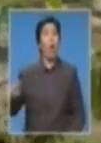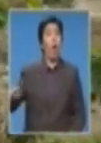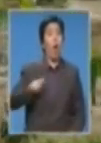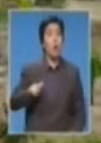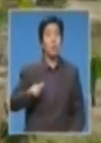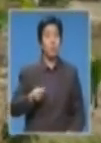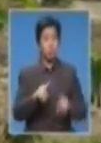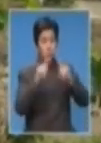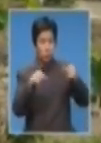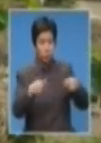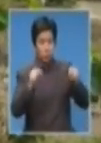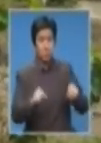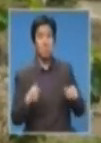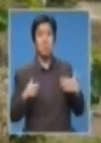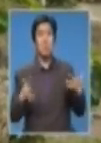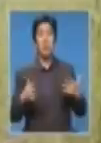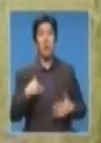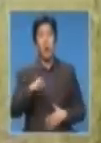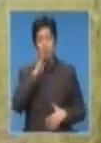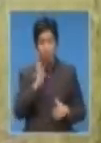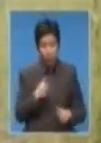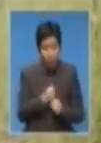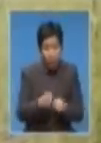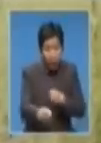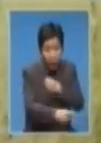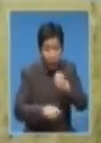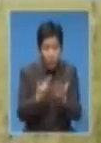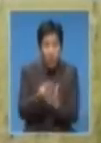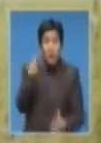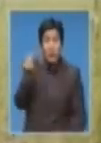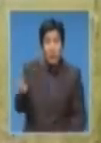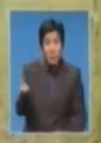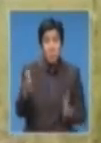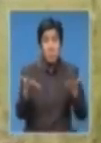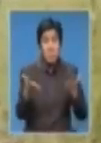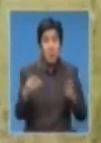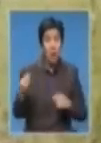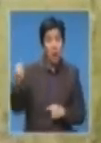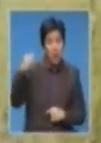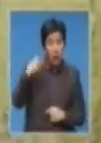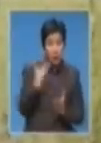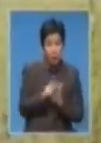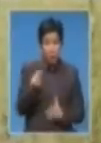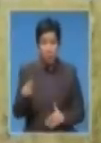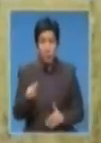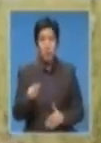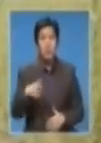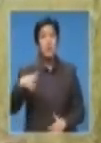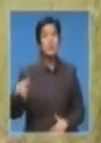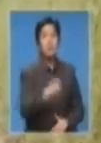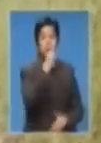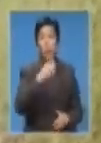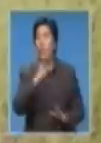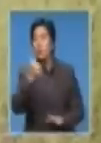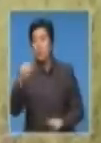ช่ามักจะไม่ทำสัญญาแล้วก็ถ้าว่าชาวนาชาวไร่ไม่จ่ายค่าตอบแทนไปตามที่เขากำหนดมาเขาก็ไปให้คนอื่นทำนี่คือสิ่งที่